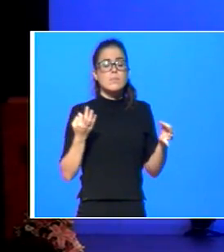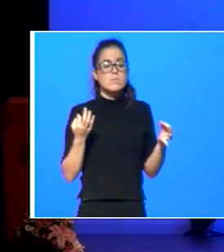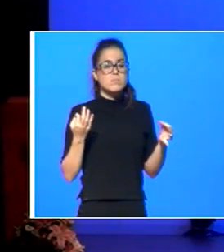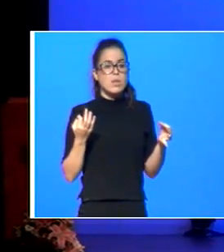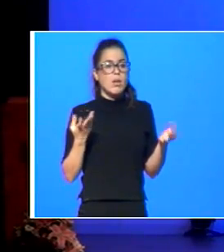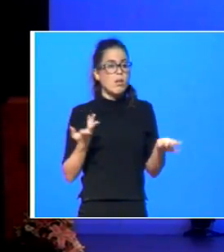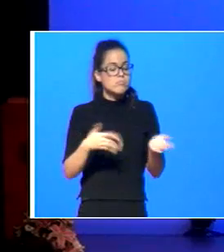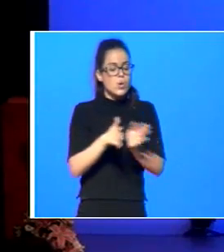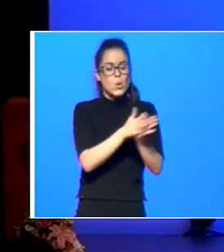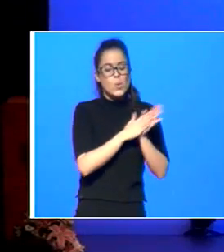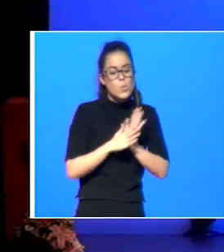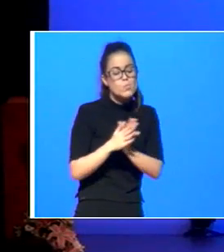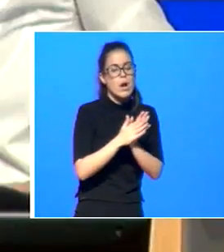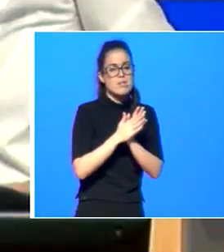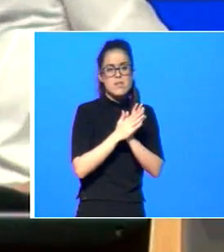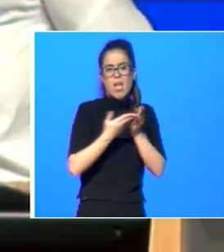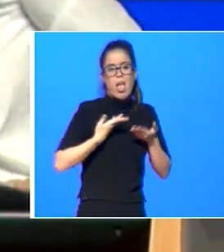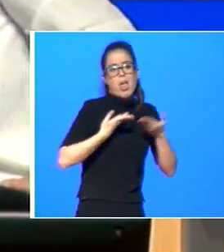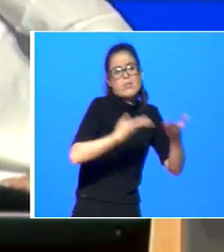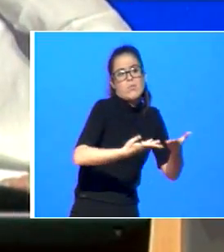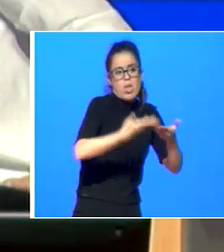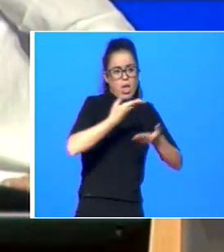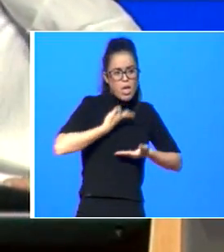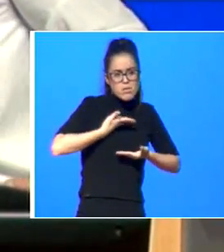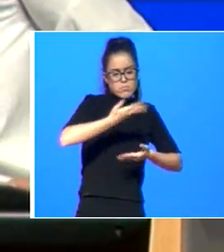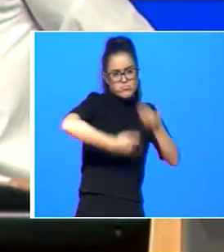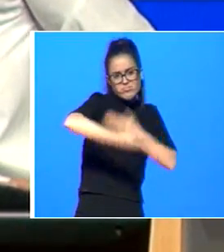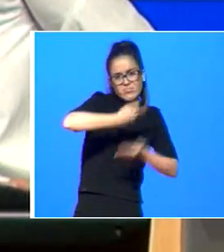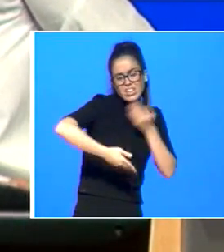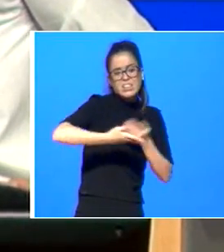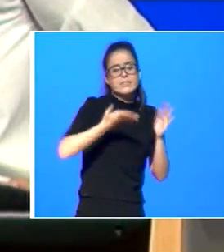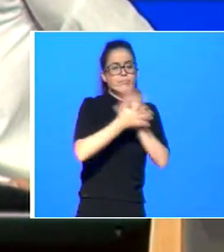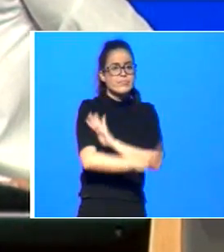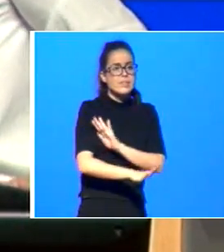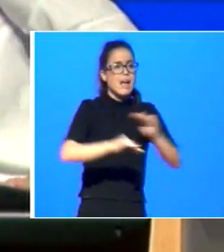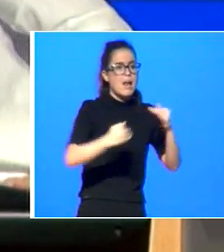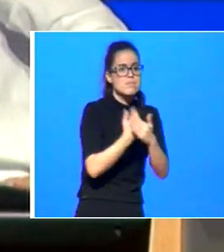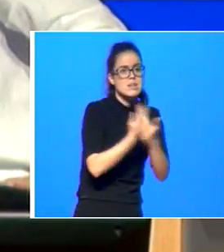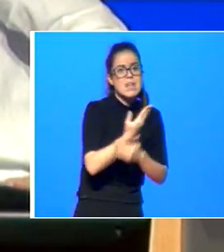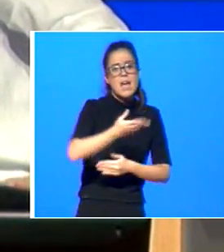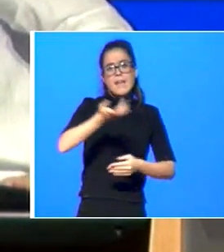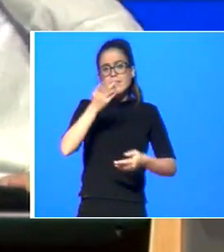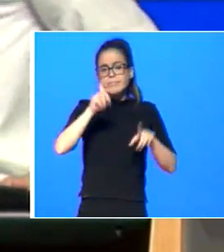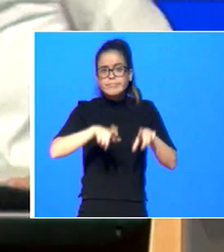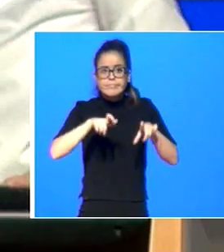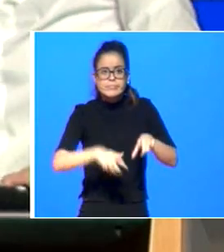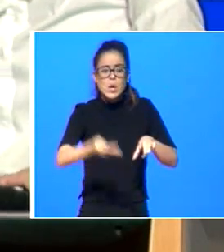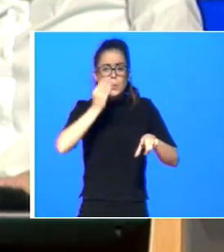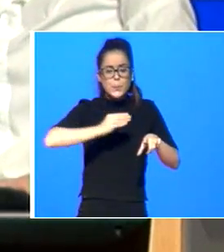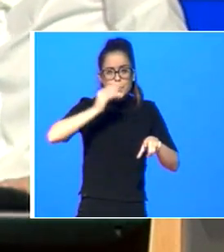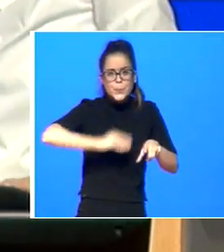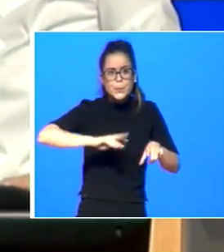egoti alkarreri aldanik eta momentu guztietan, eguerdietan, jantokiko orduan eta bar, ikaslien